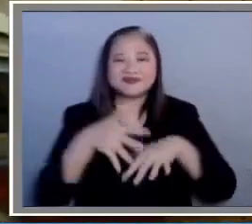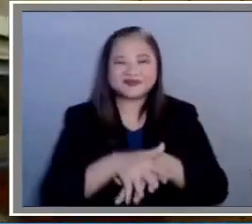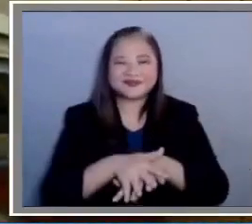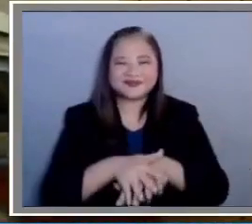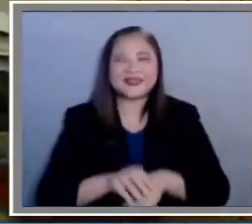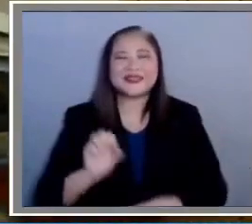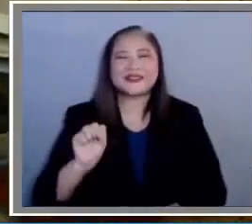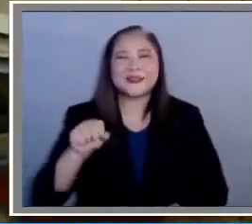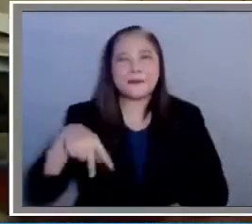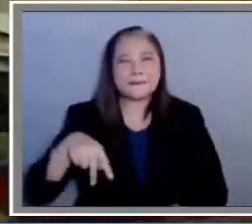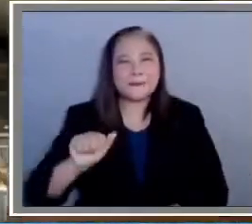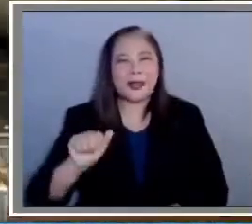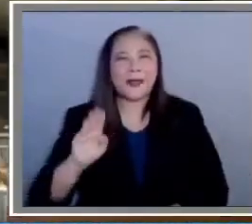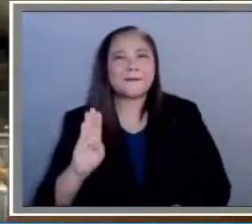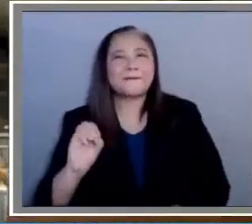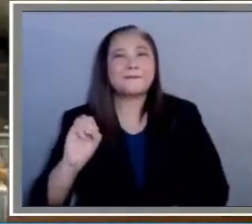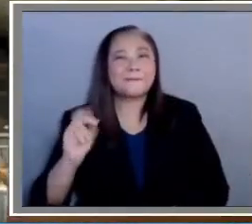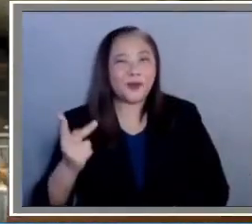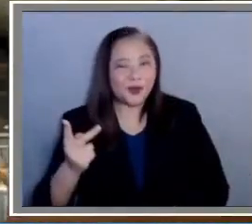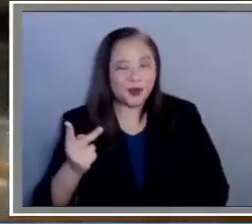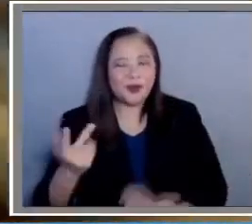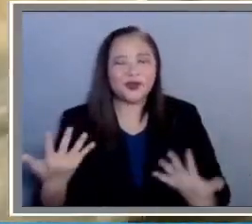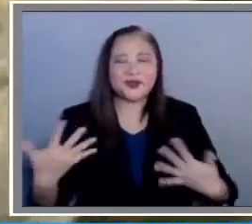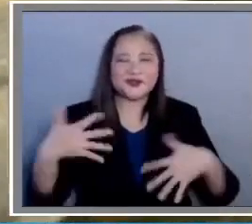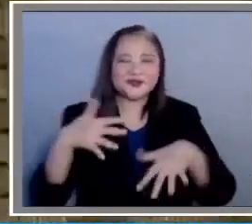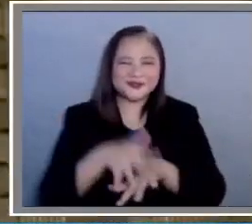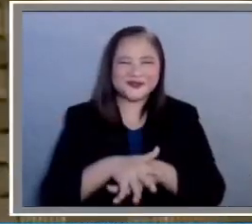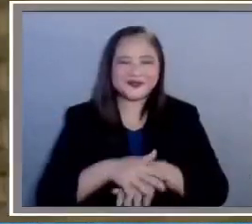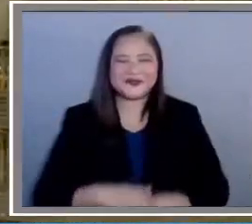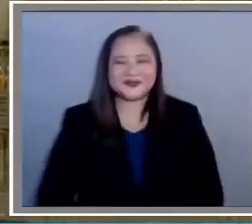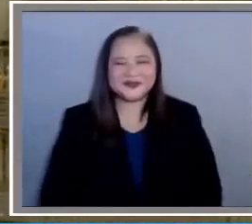spaghetti, palabok o ispabok.